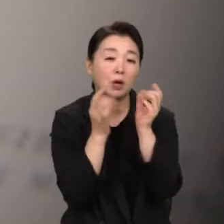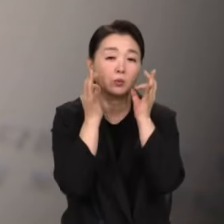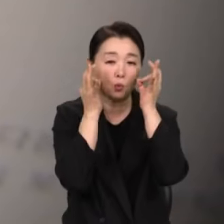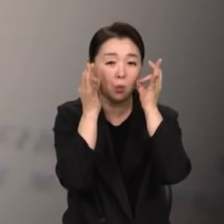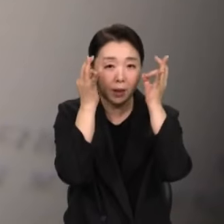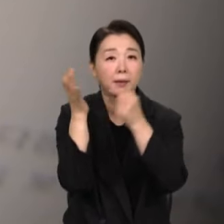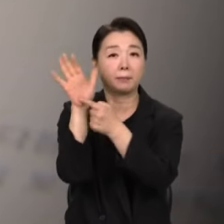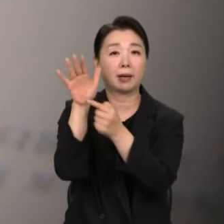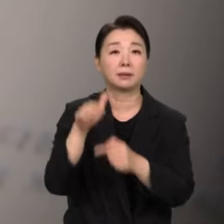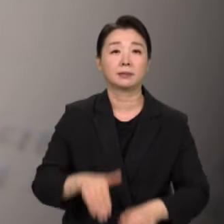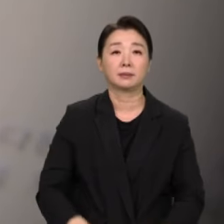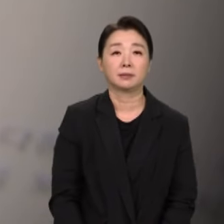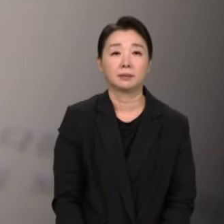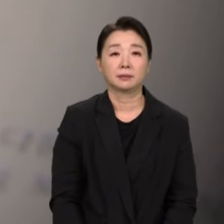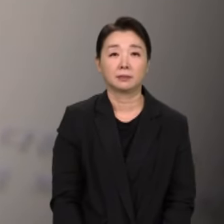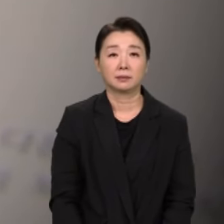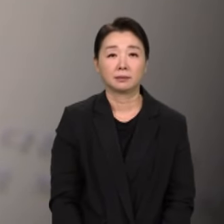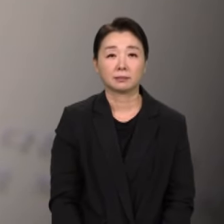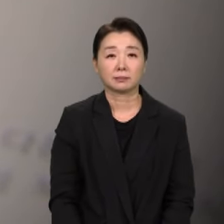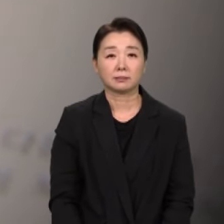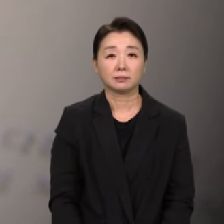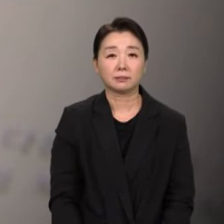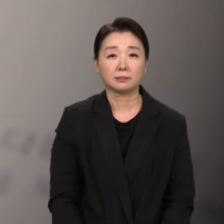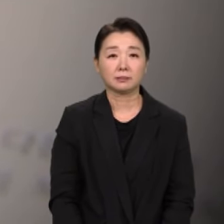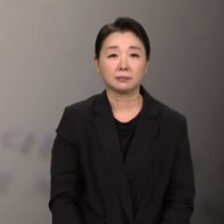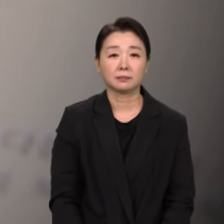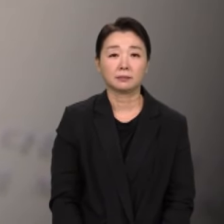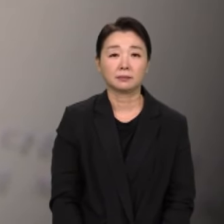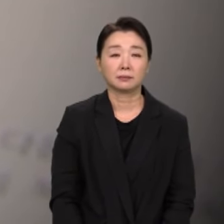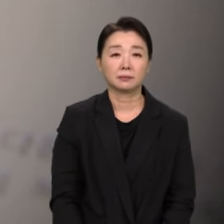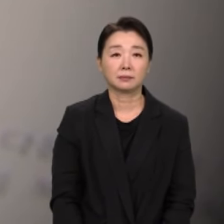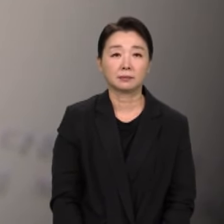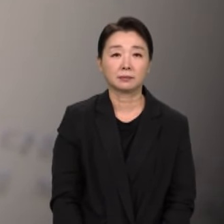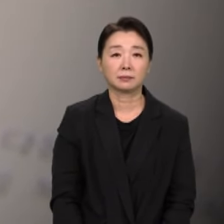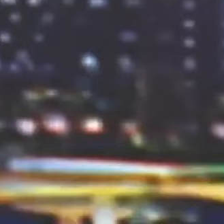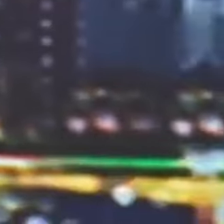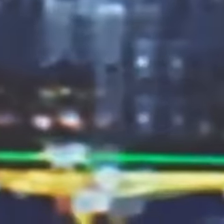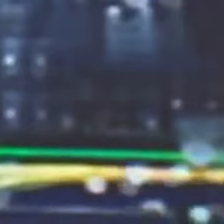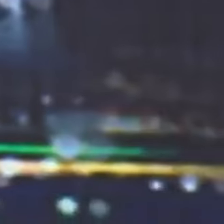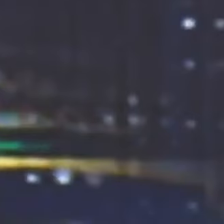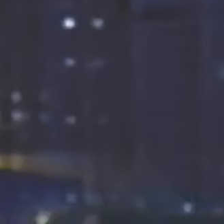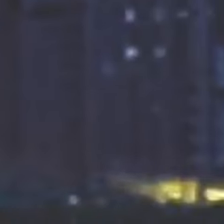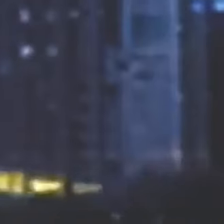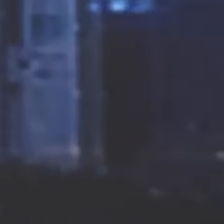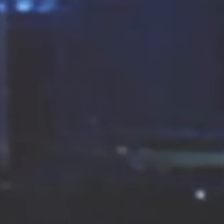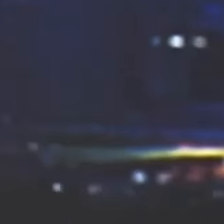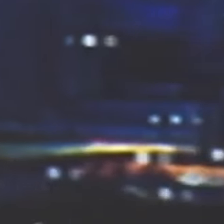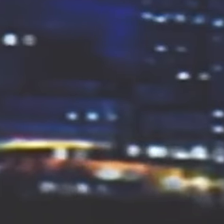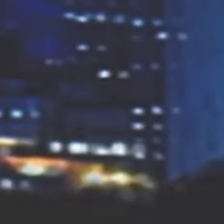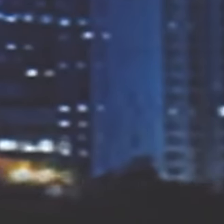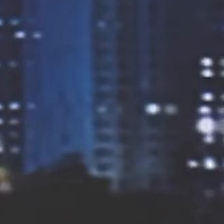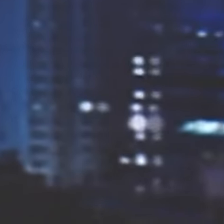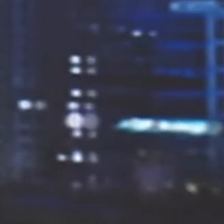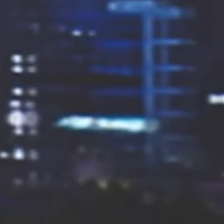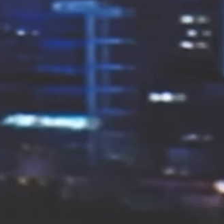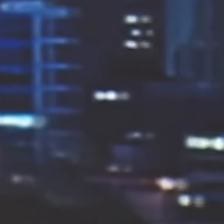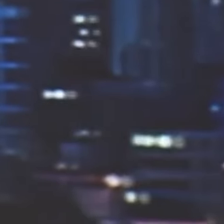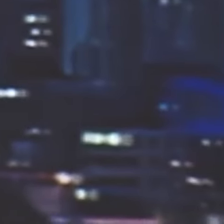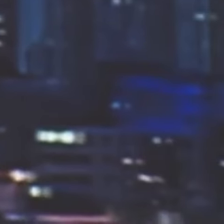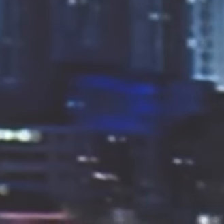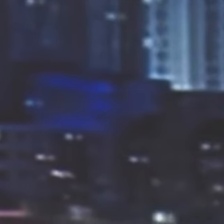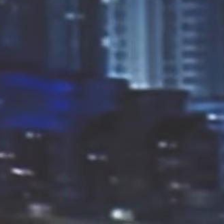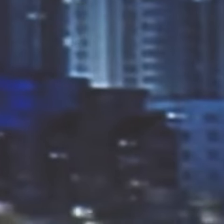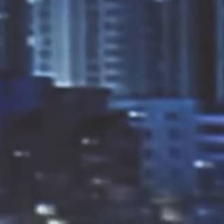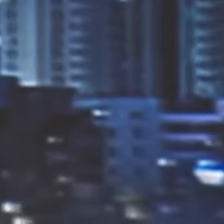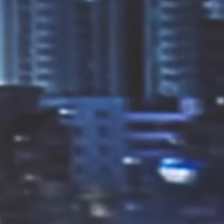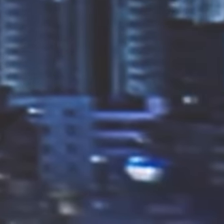다하겠다고 설명했습니다 JTBC 정하람 있니다 JTBC 뉴스를 시청해 주신 여러분